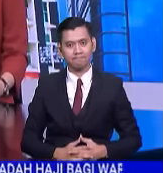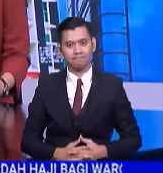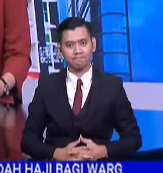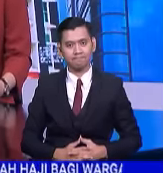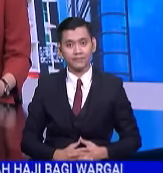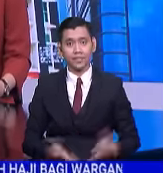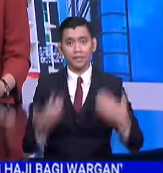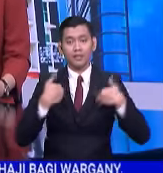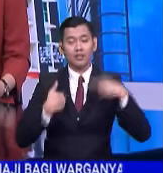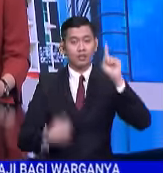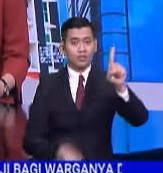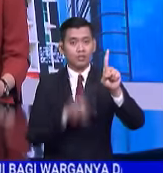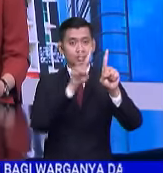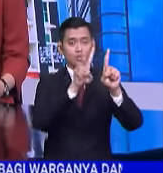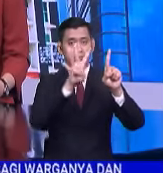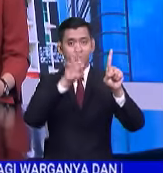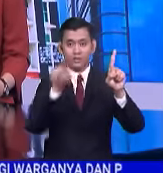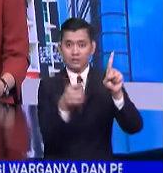Sebanyak